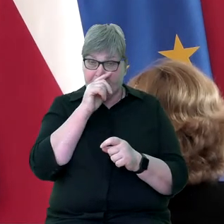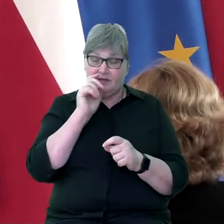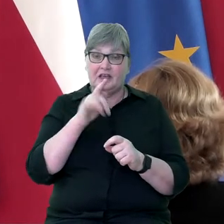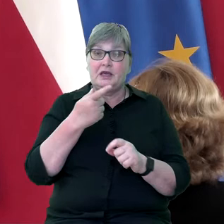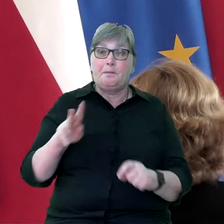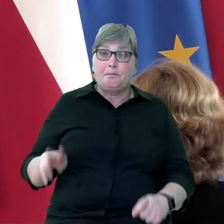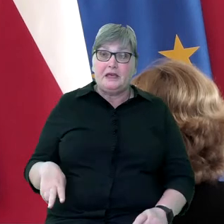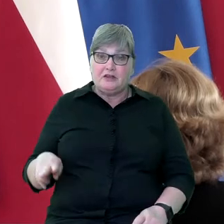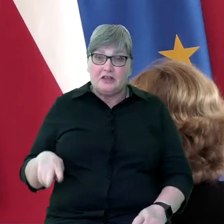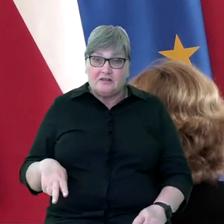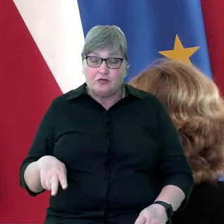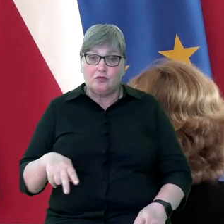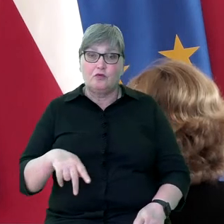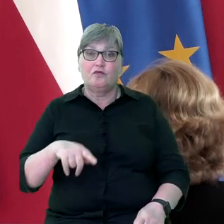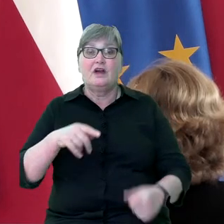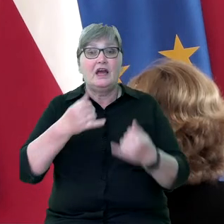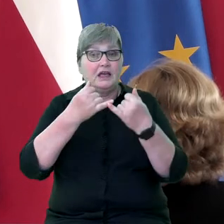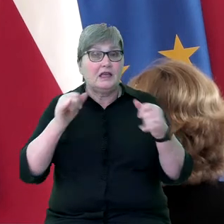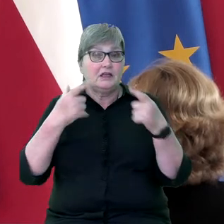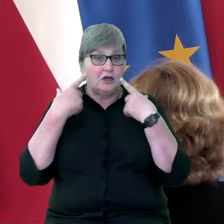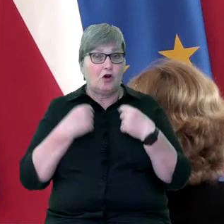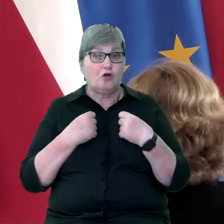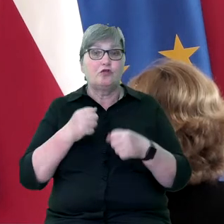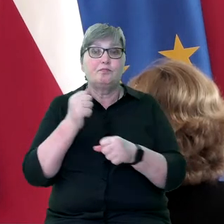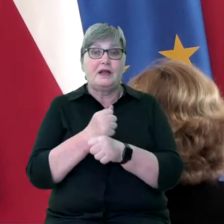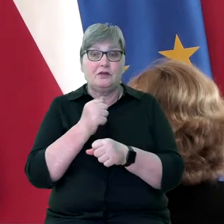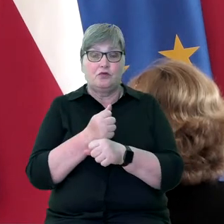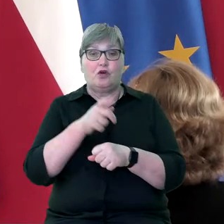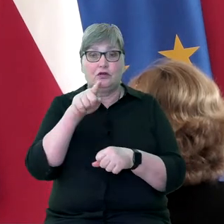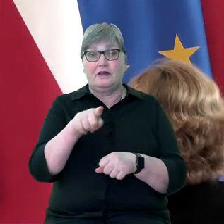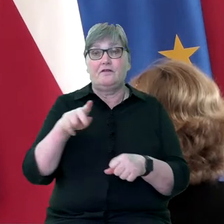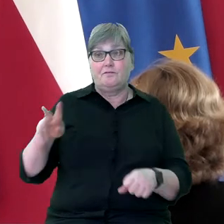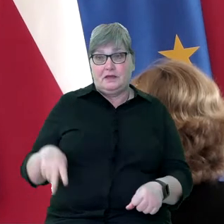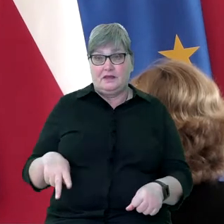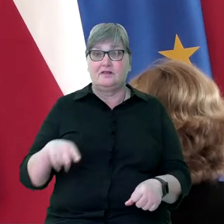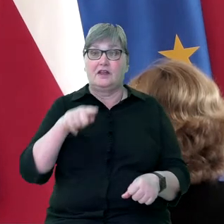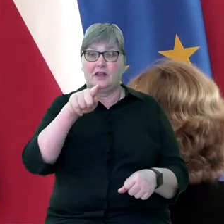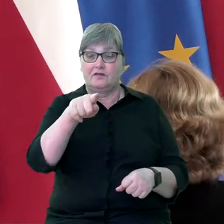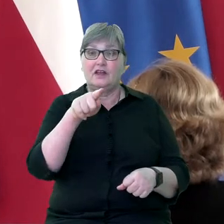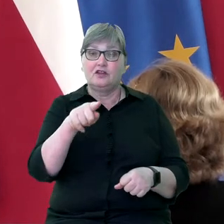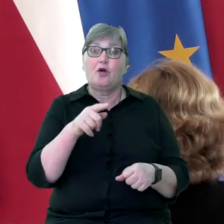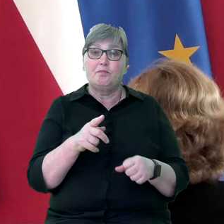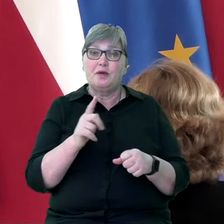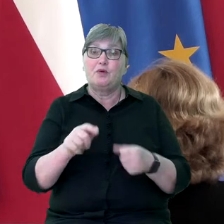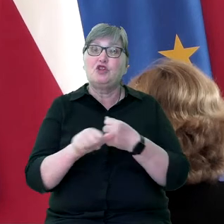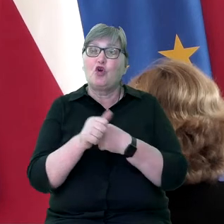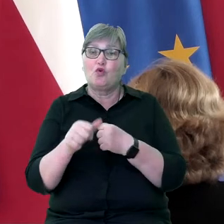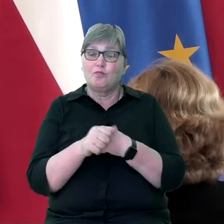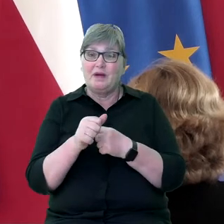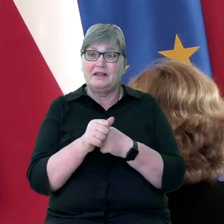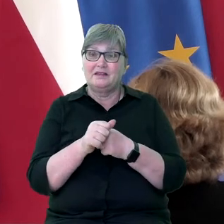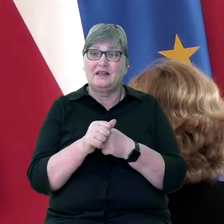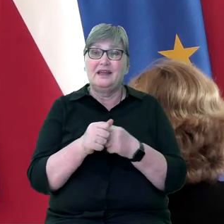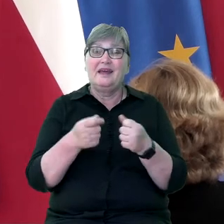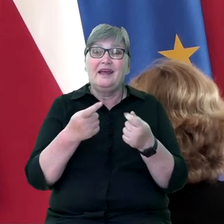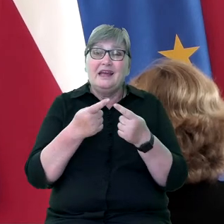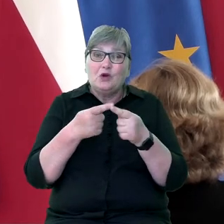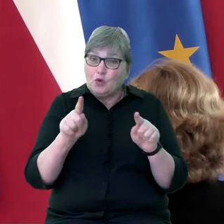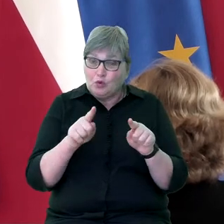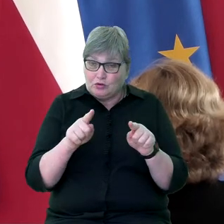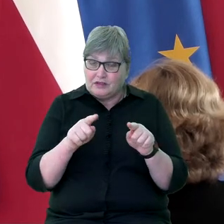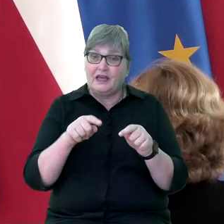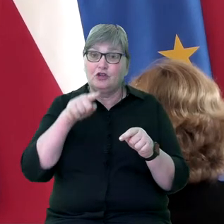urzędników zatrudnianych w ministerstwach. Był to oczywiście akt przejściowy, doraźny, tymczasowy, który tworzył